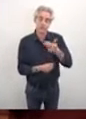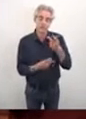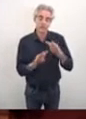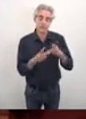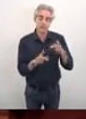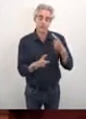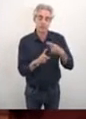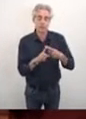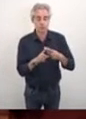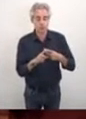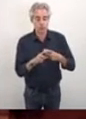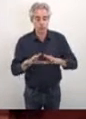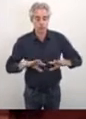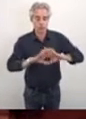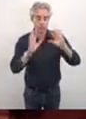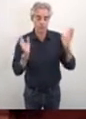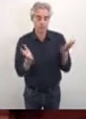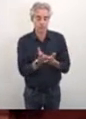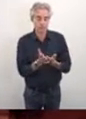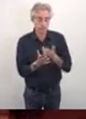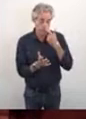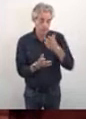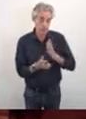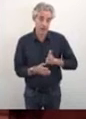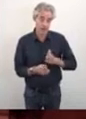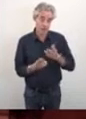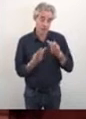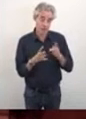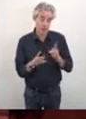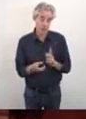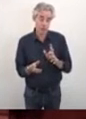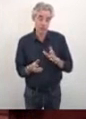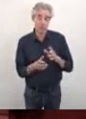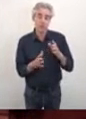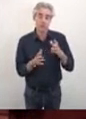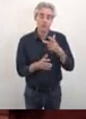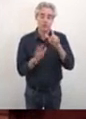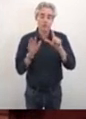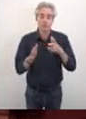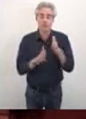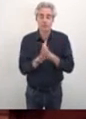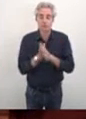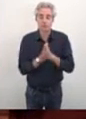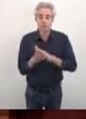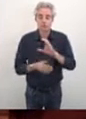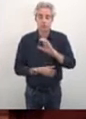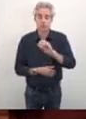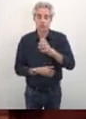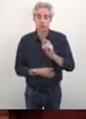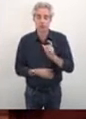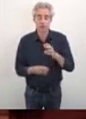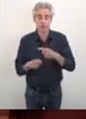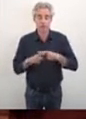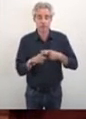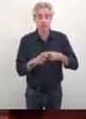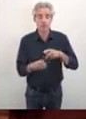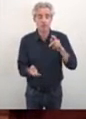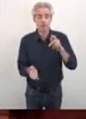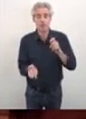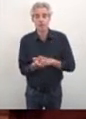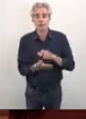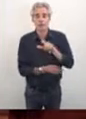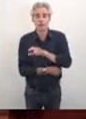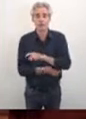métropole. C'est à ce titre que la ville de Bordeaux s'est associée aux 7 ambitions numériques partagées adoptées lors du Conseil de métropole du 24